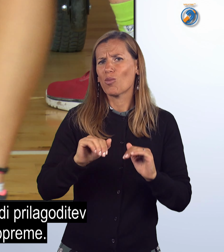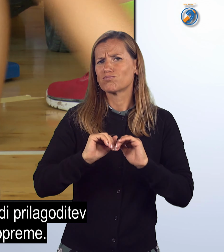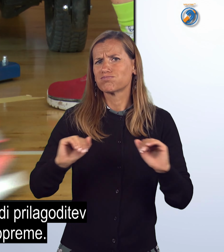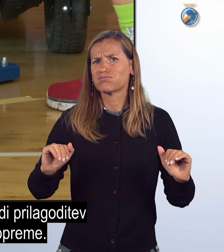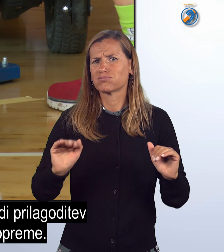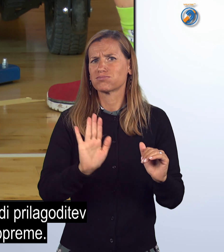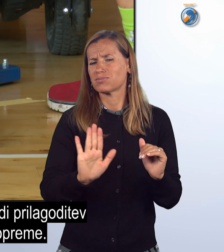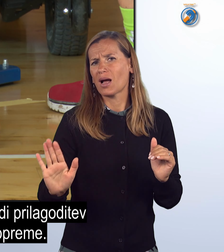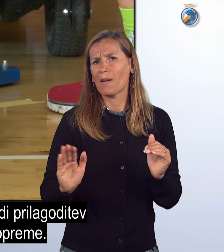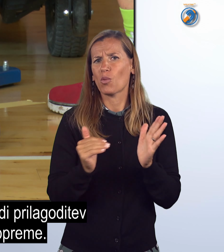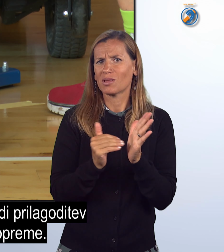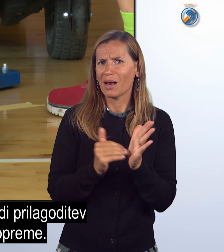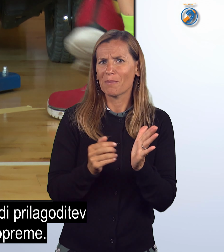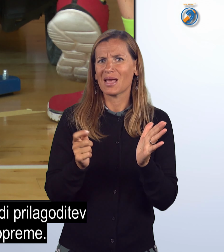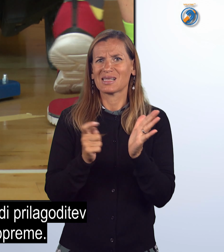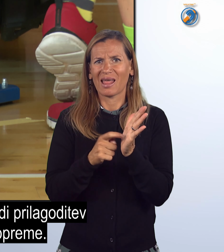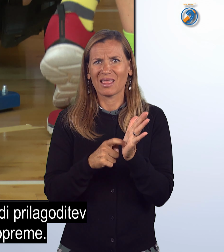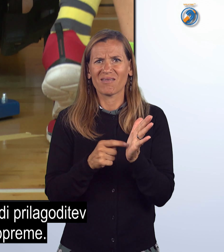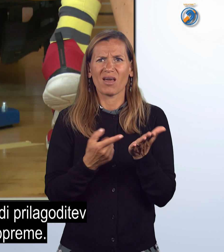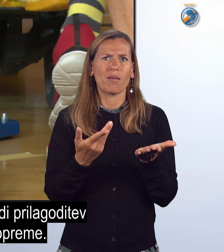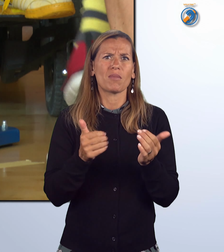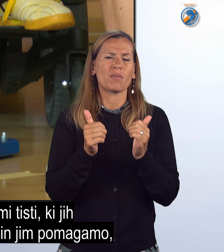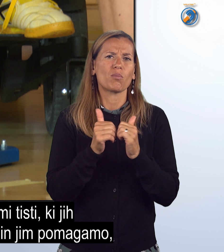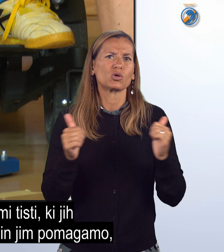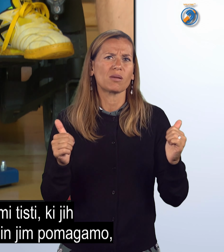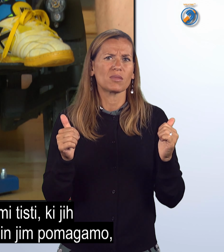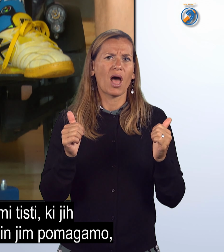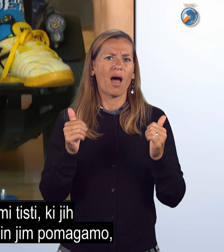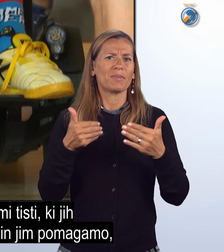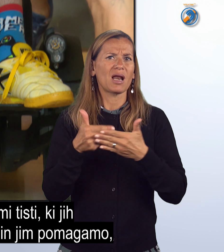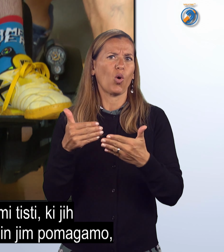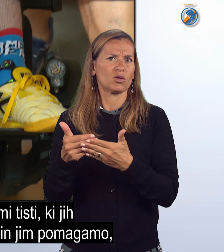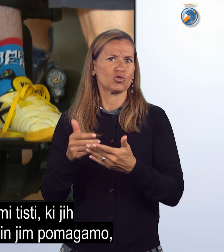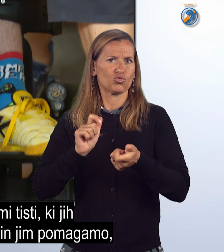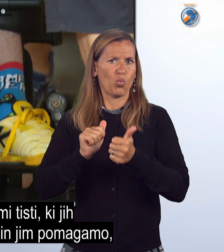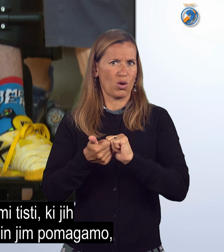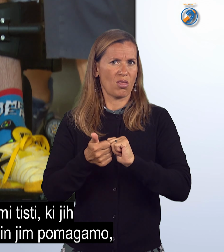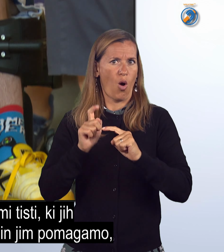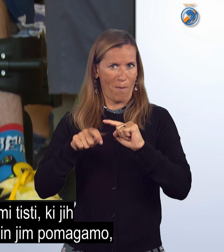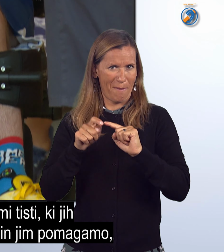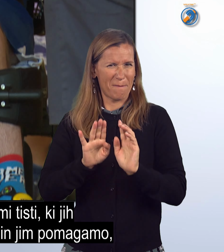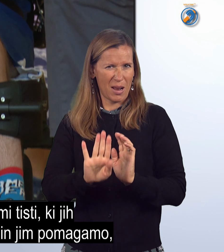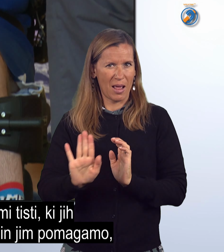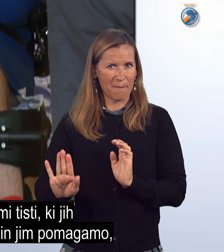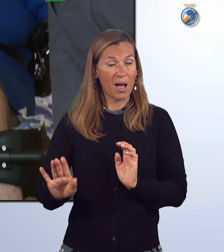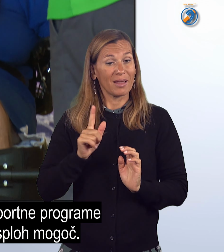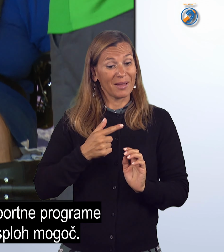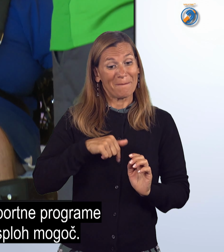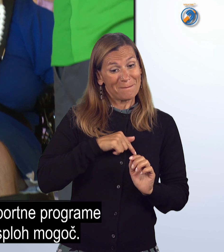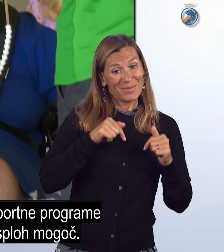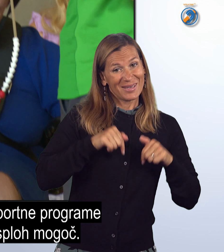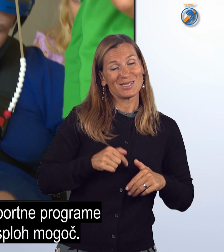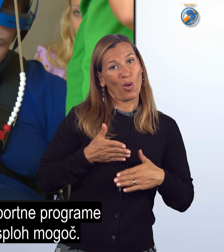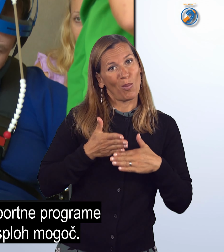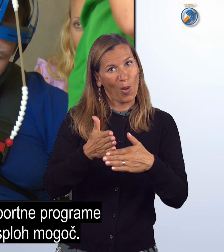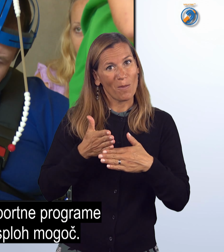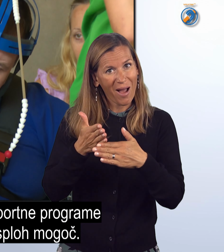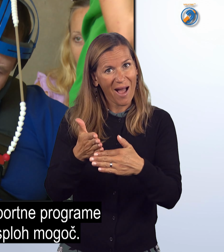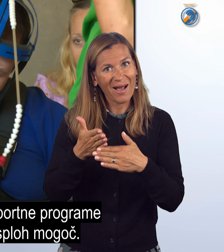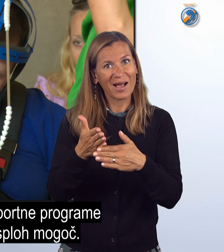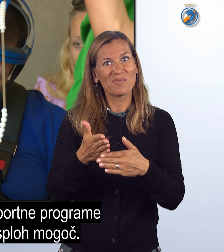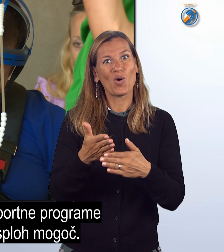smislu tudi prelegodite športne opreme. Tukaj smo mi tisti, ki jih nekako pomeščamo in pomagamo, da je ta vstop